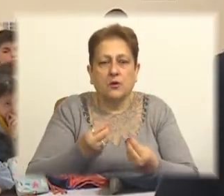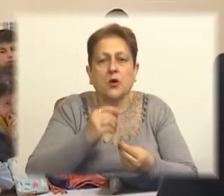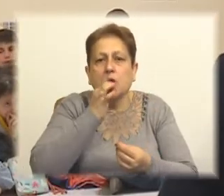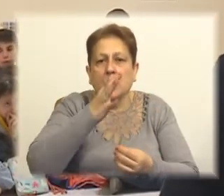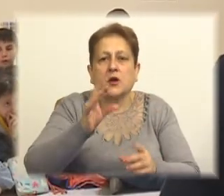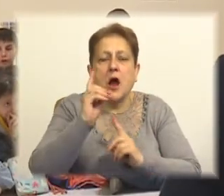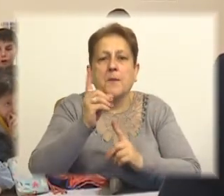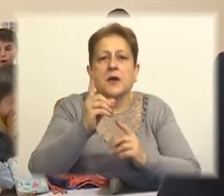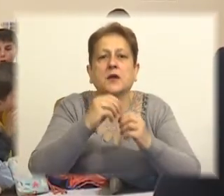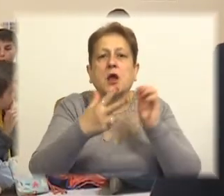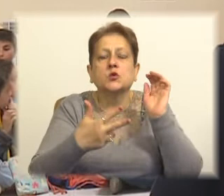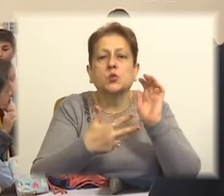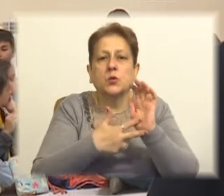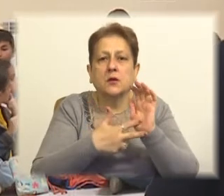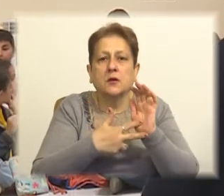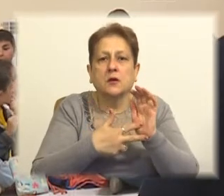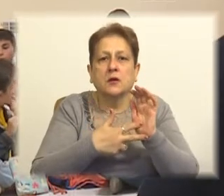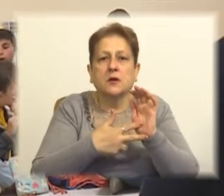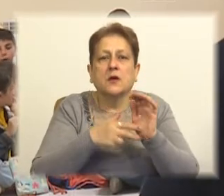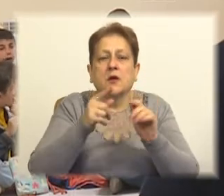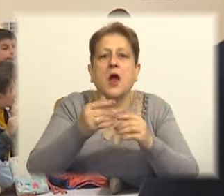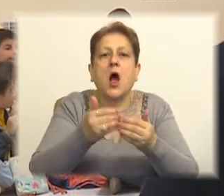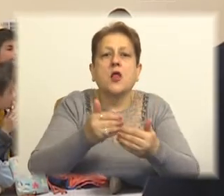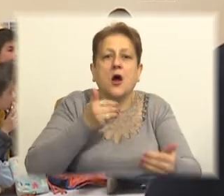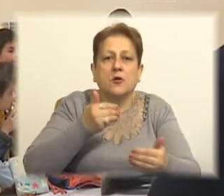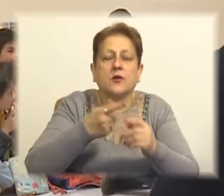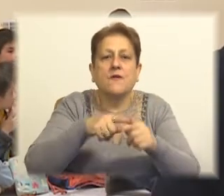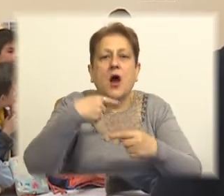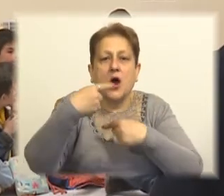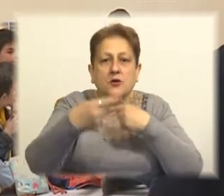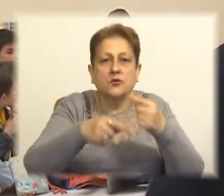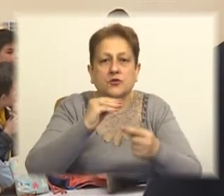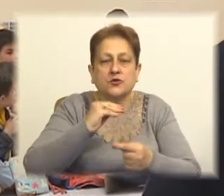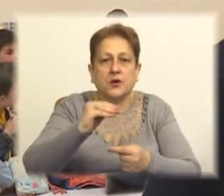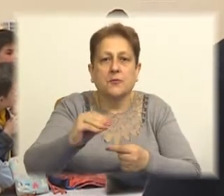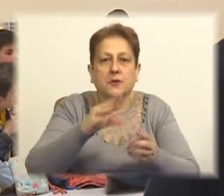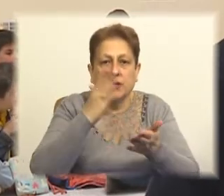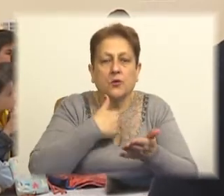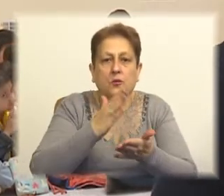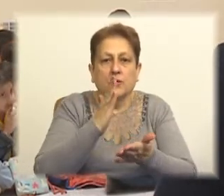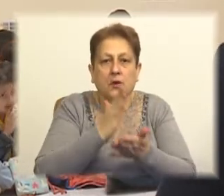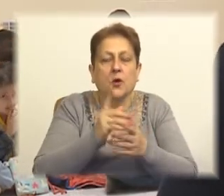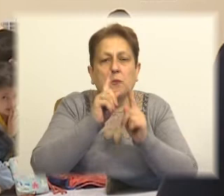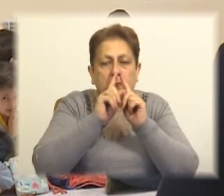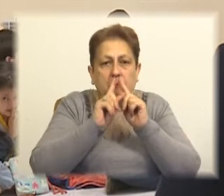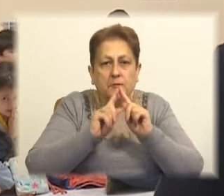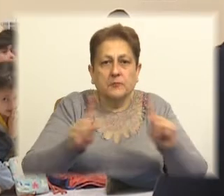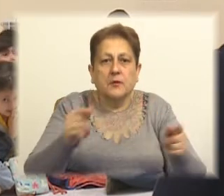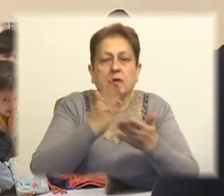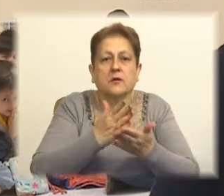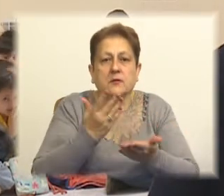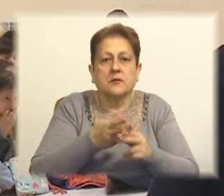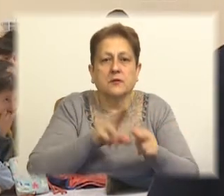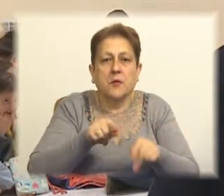տարի ապրիլի 18-ին, դրան նախորդող եւ հաջորդող ժամանակահատվածում միշտ ունենում ենք խորհրդանշական հանրապետական ծրագրեր։ Այս